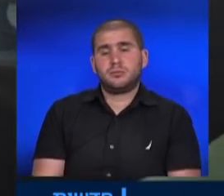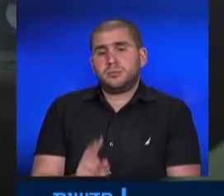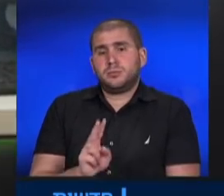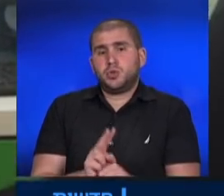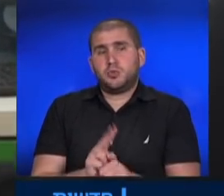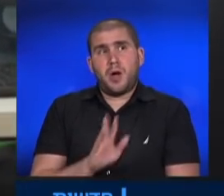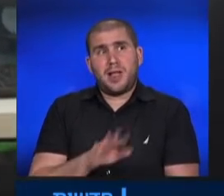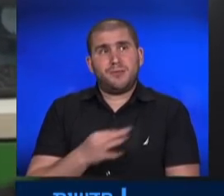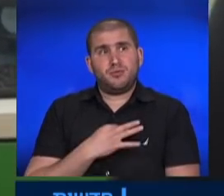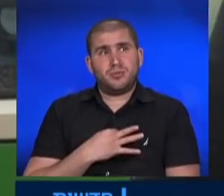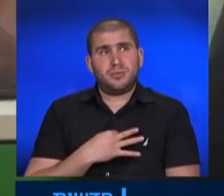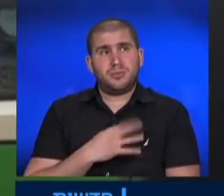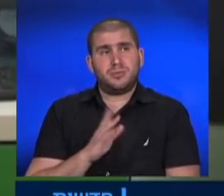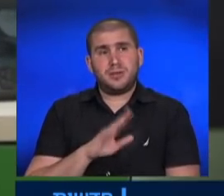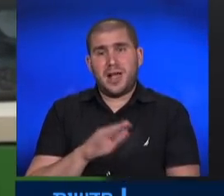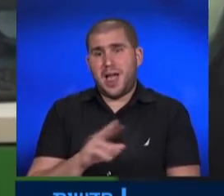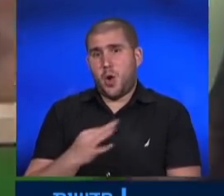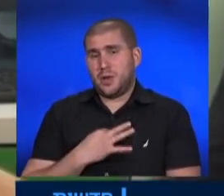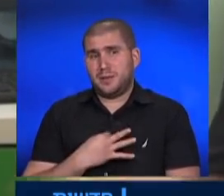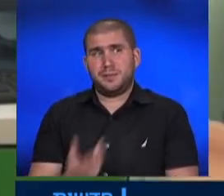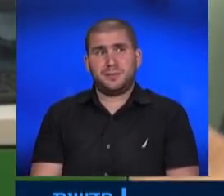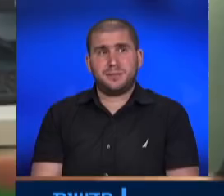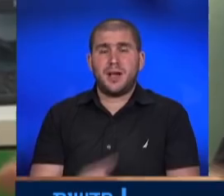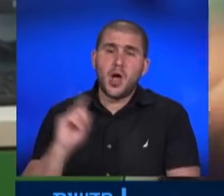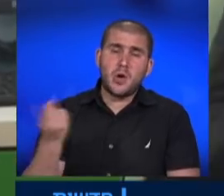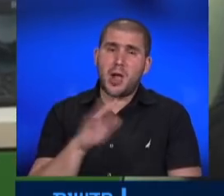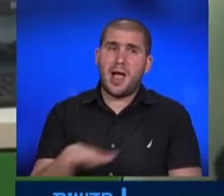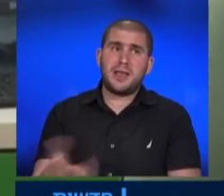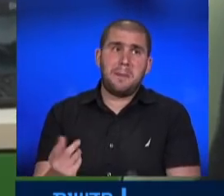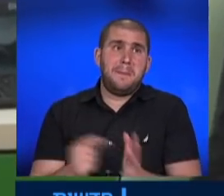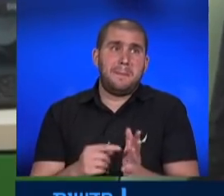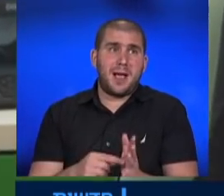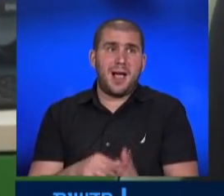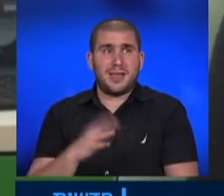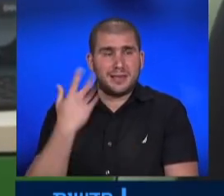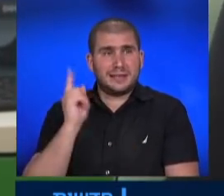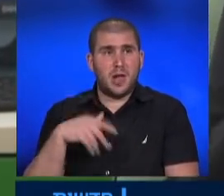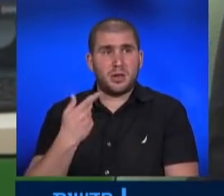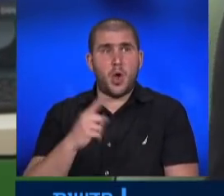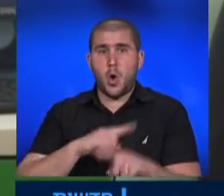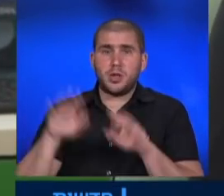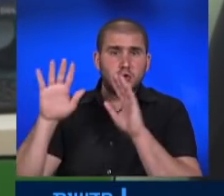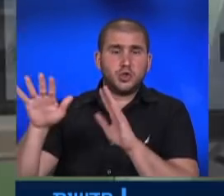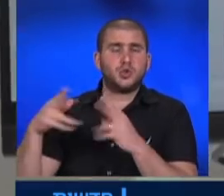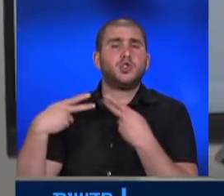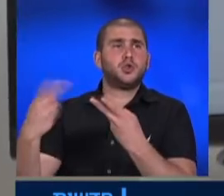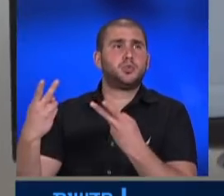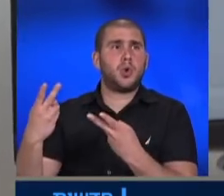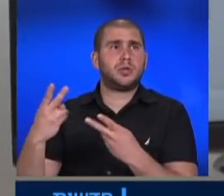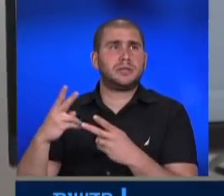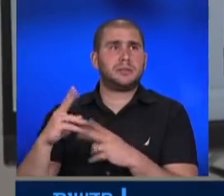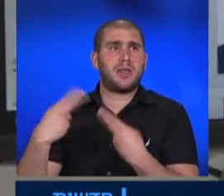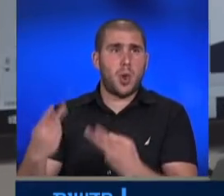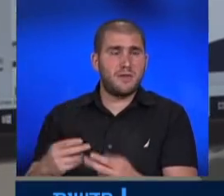על הילדים של אחותי, השאר הילדים בגלל שהילדה הייתה צריכה להיות חודש מאושפזת בבית חולים.